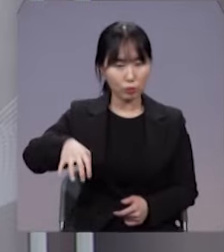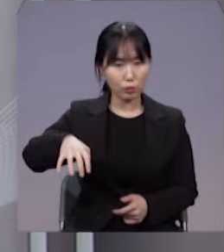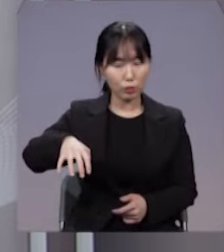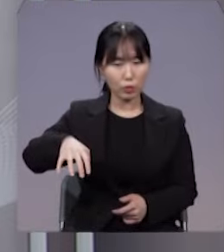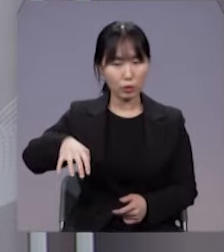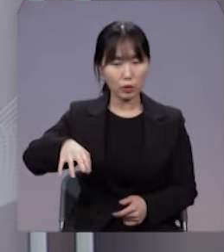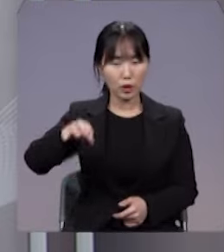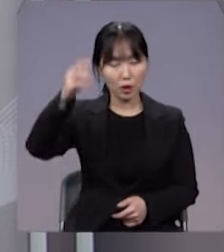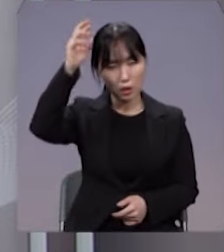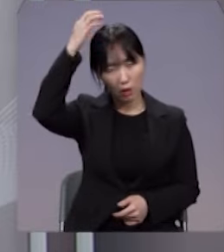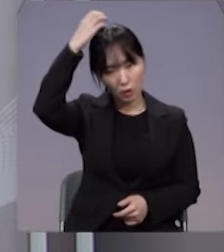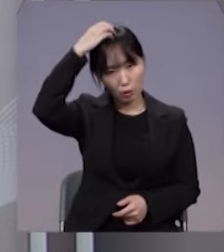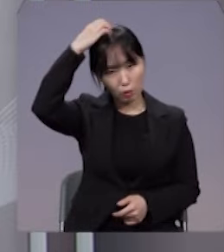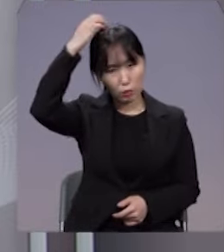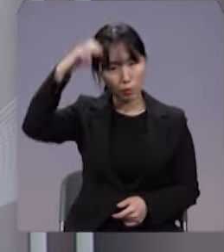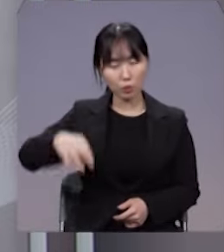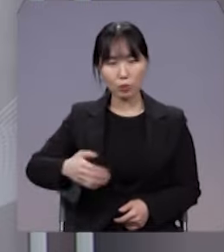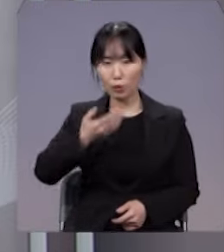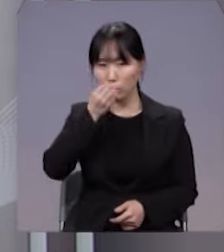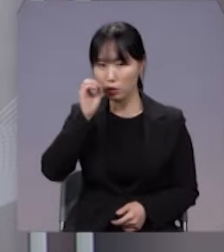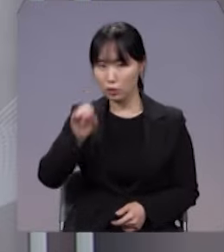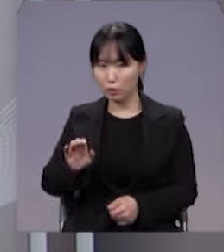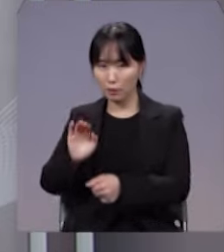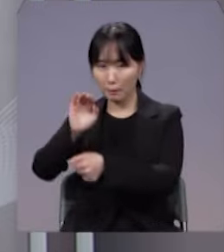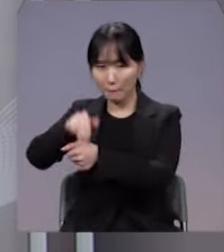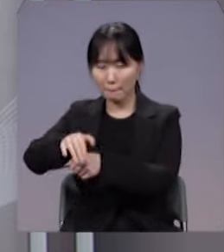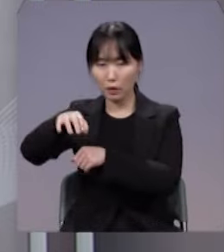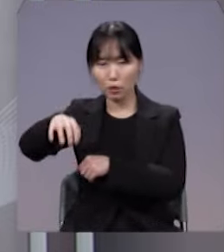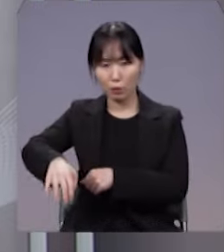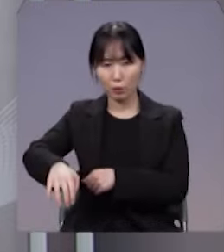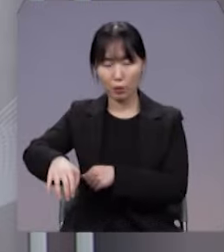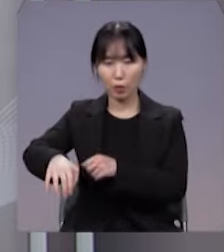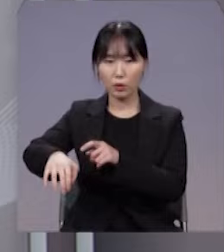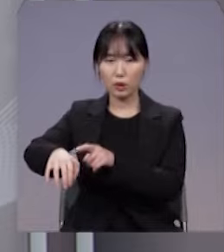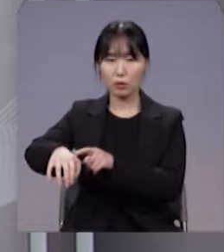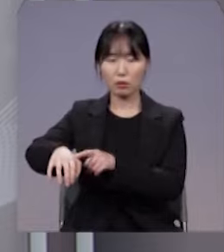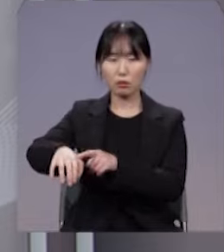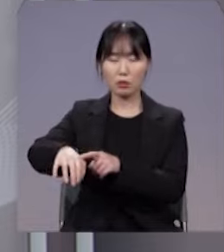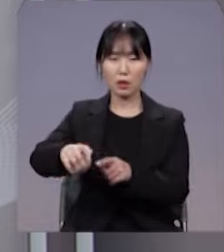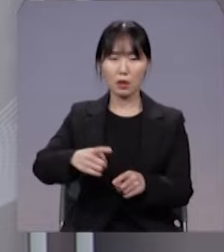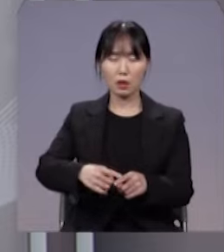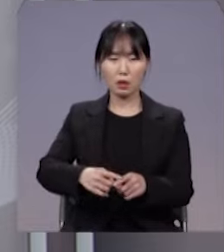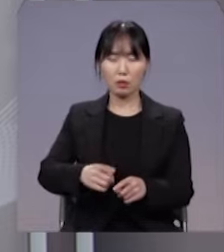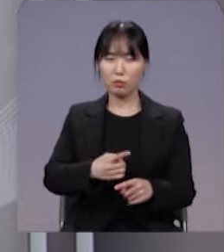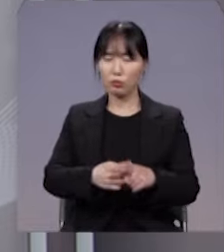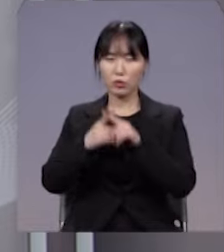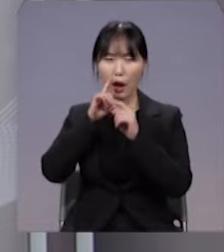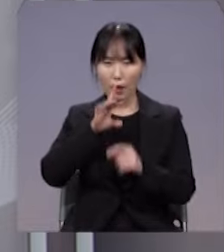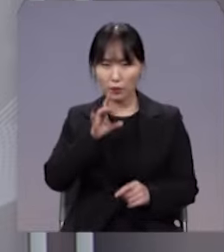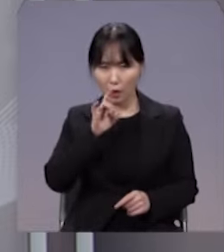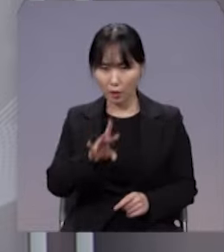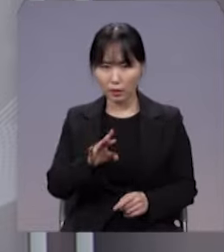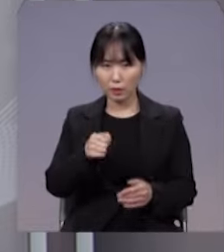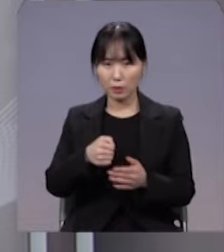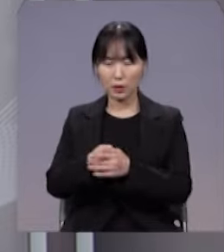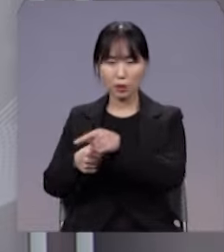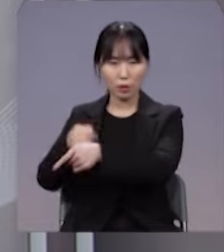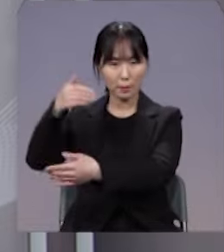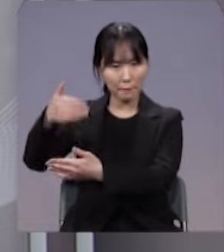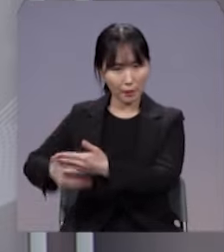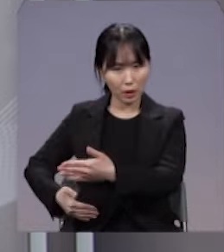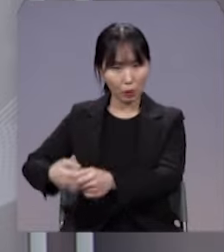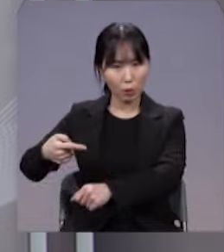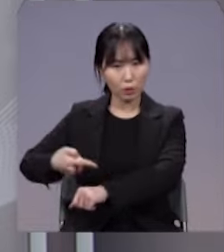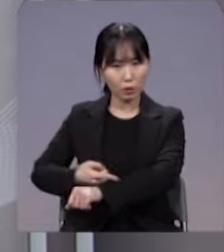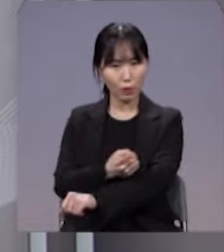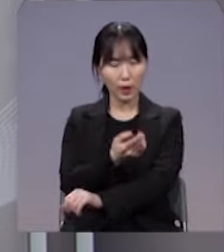소각장을 거기다 짓는다는 거는 미래를 서라도 되지 않는 곳이다 그러니까 여기는 빼고 다른